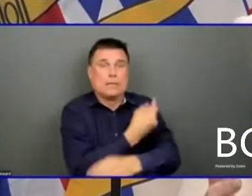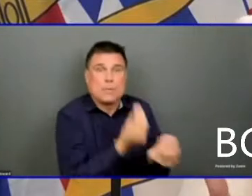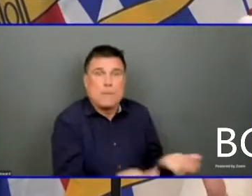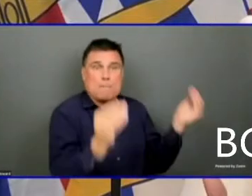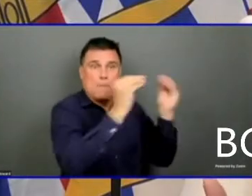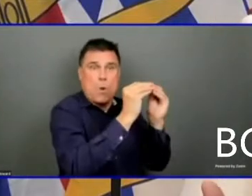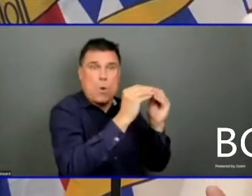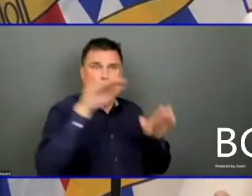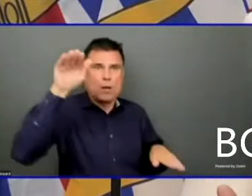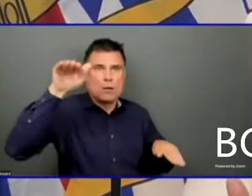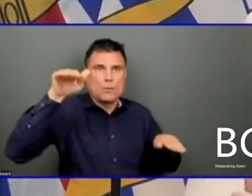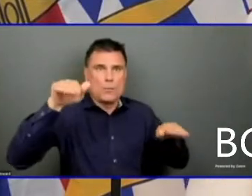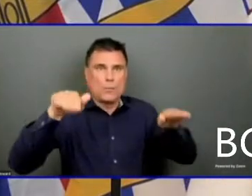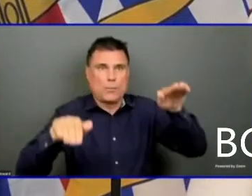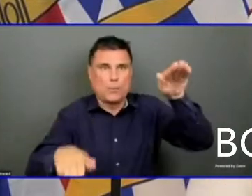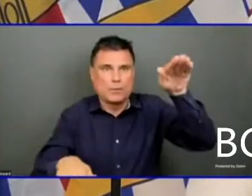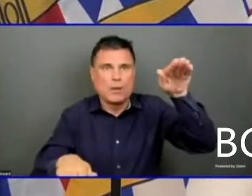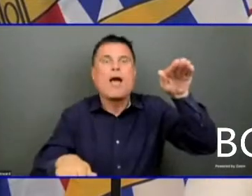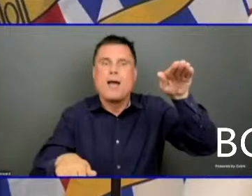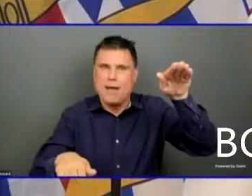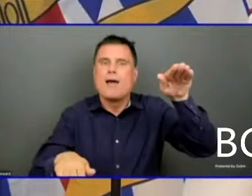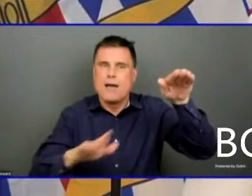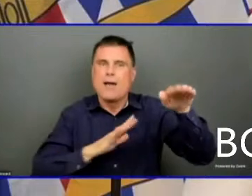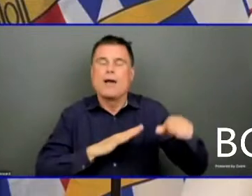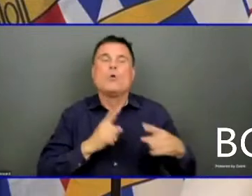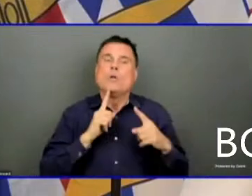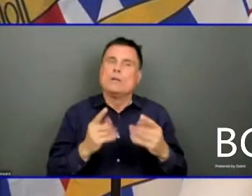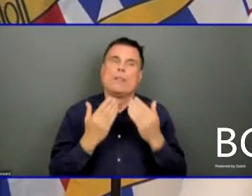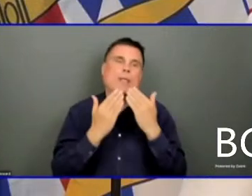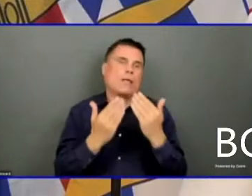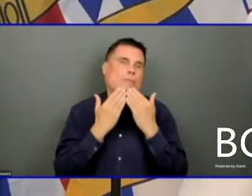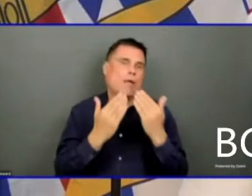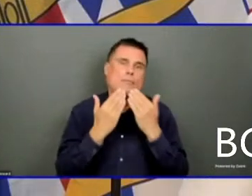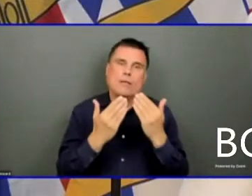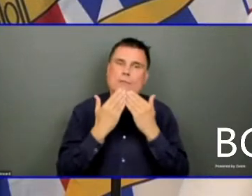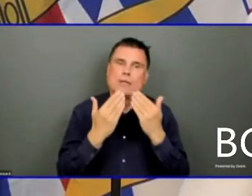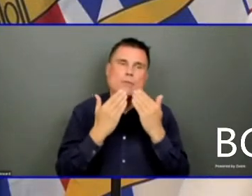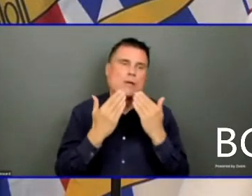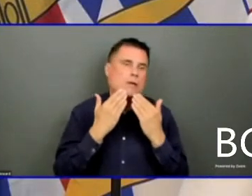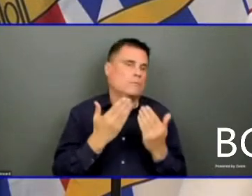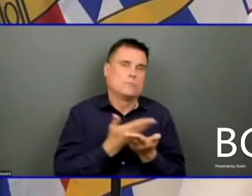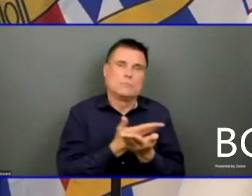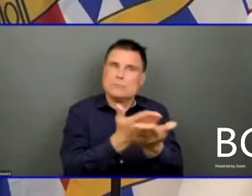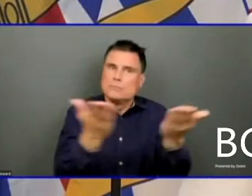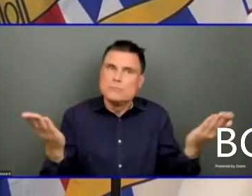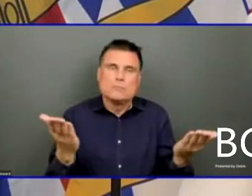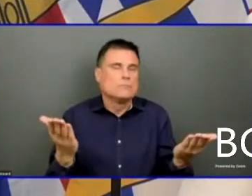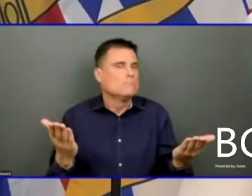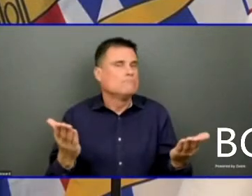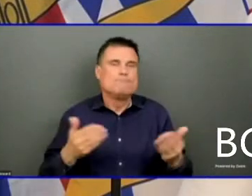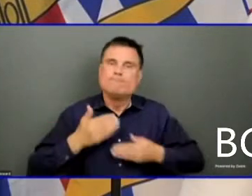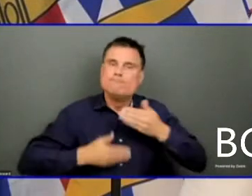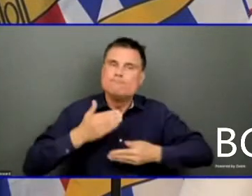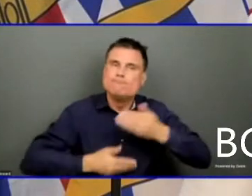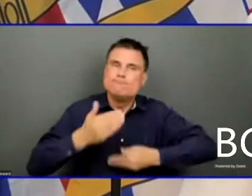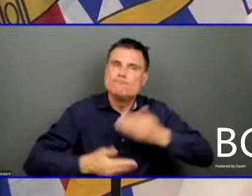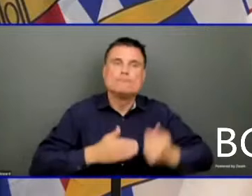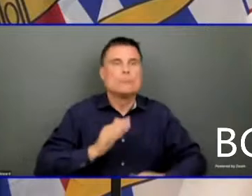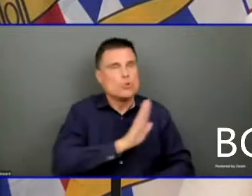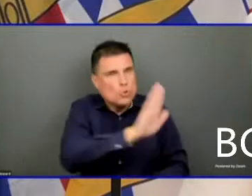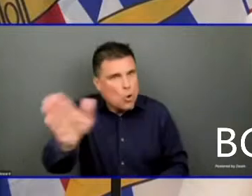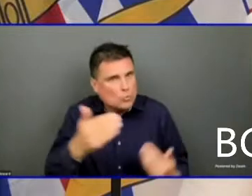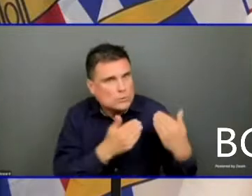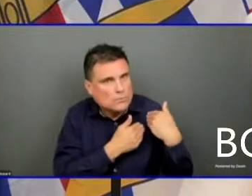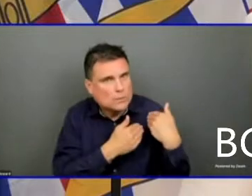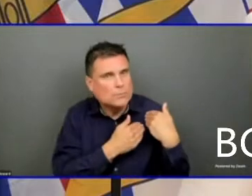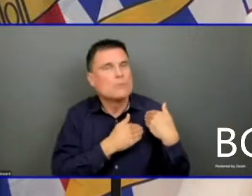我也感谢对大家每一个人的感谢支持也请大家每个人再继续做好自己